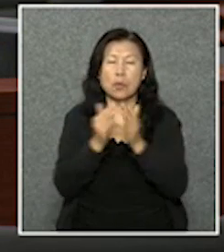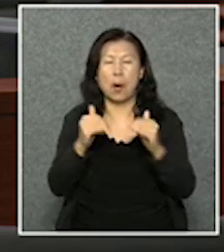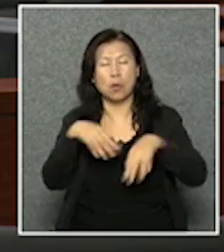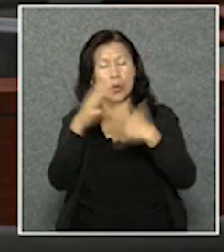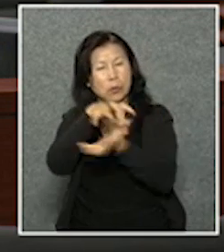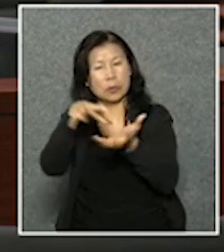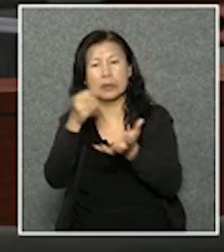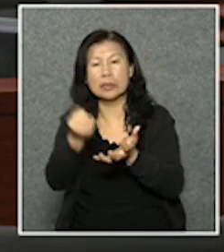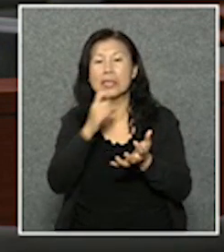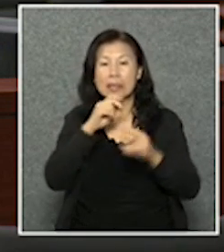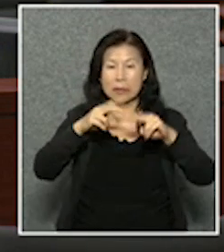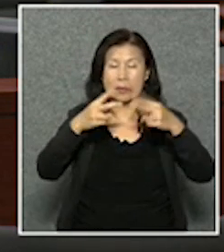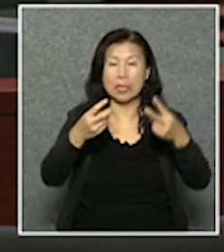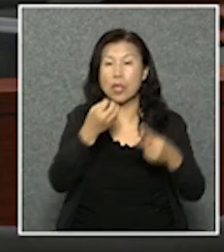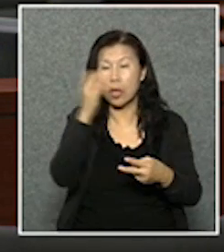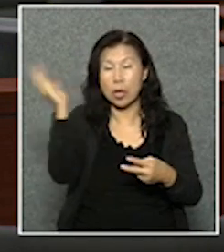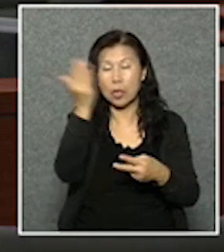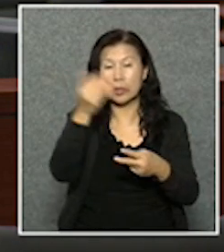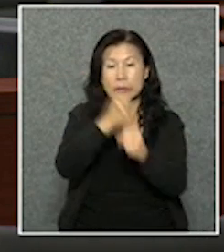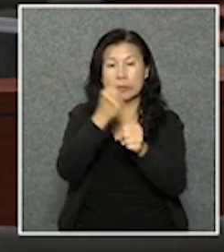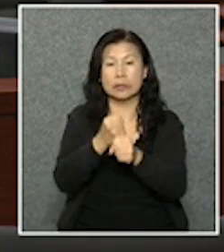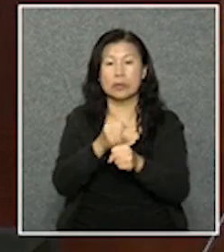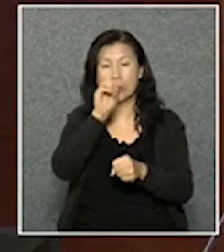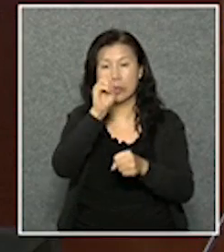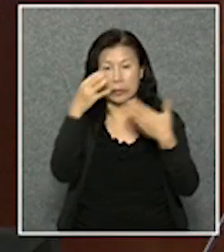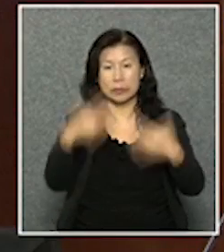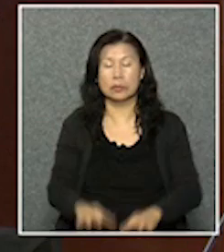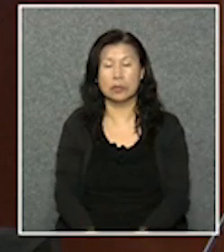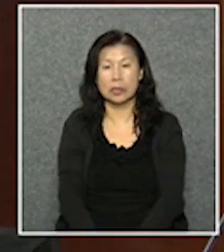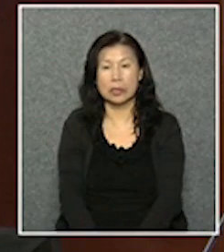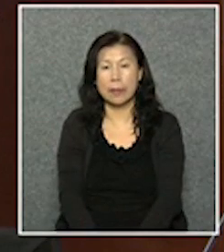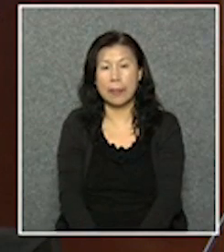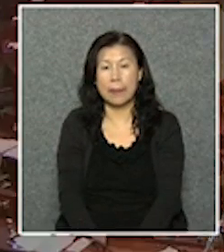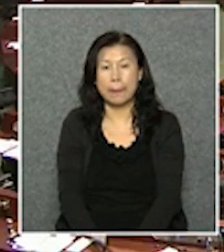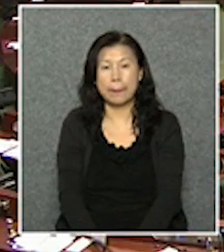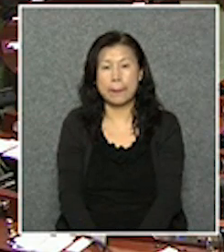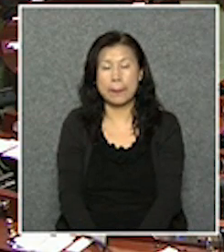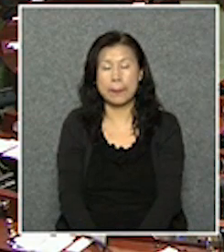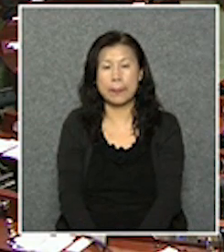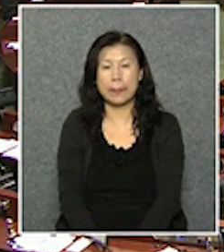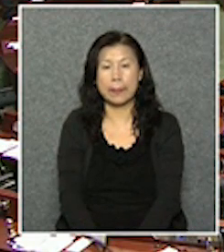展我哋香港嘅旅遊業。本人謹此陳辭，多謝主席。 有冇其他議員要發言？